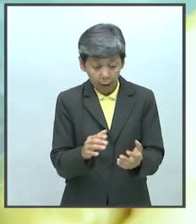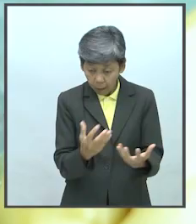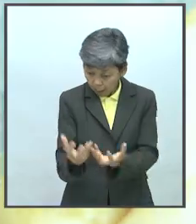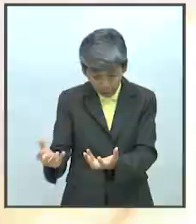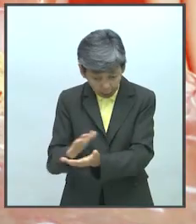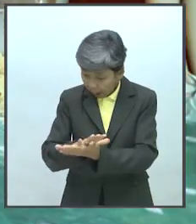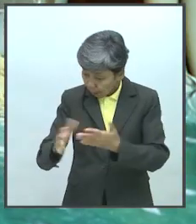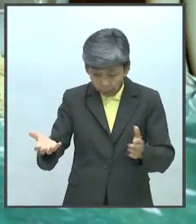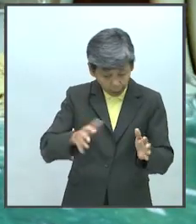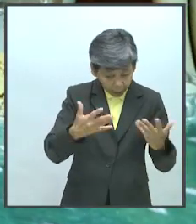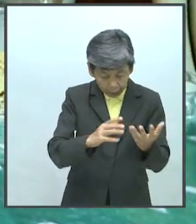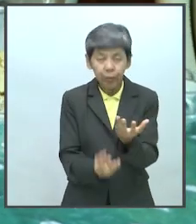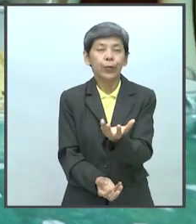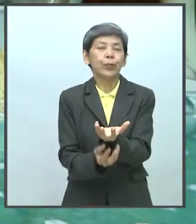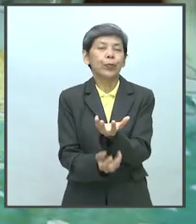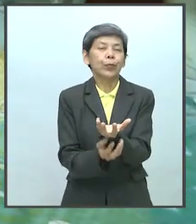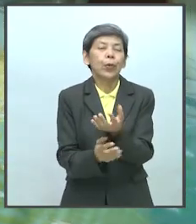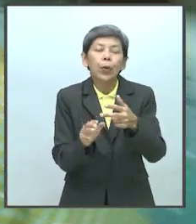ย